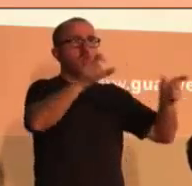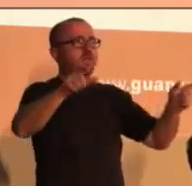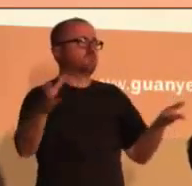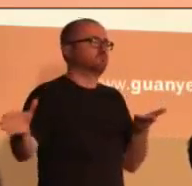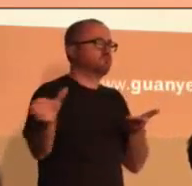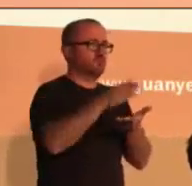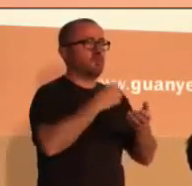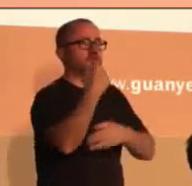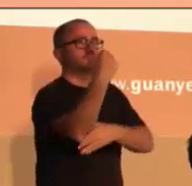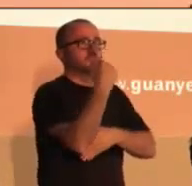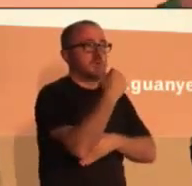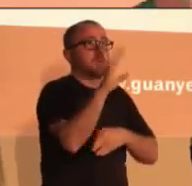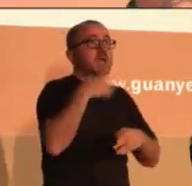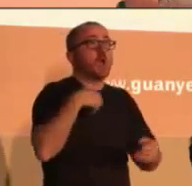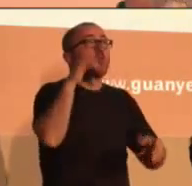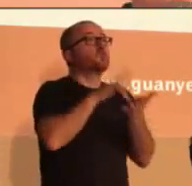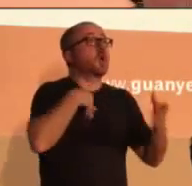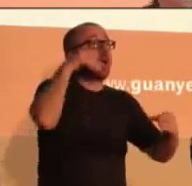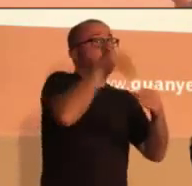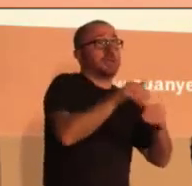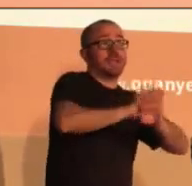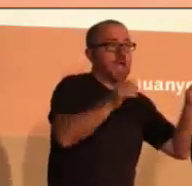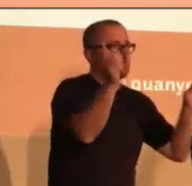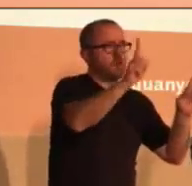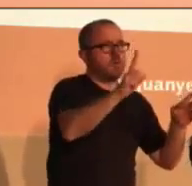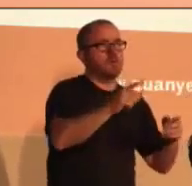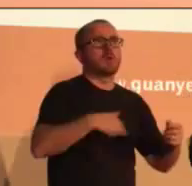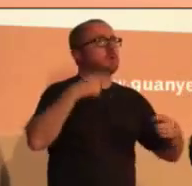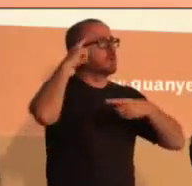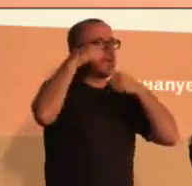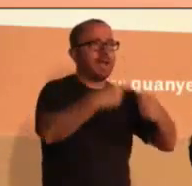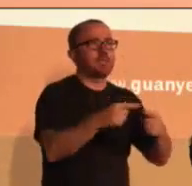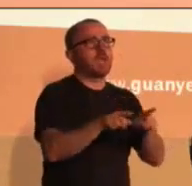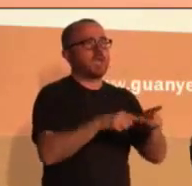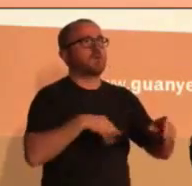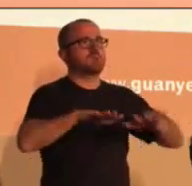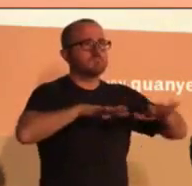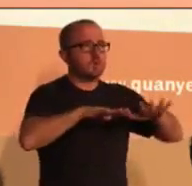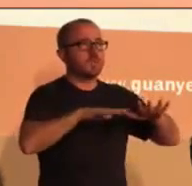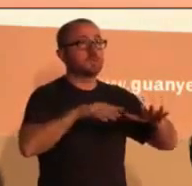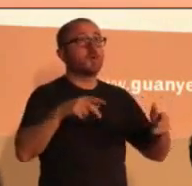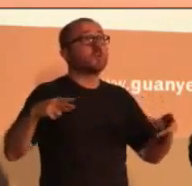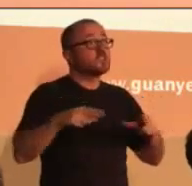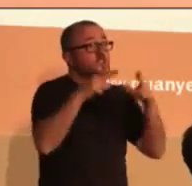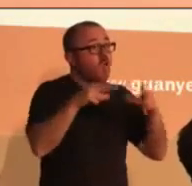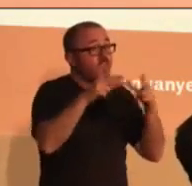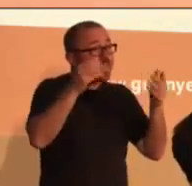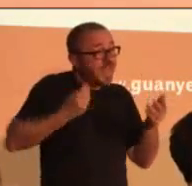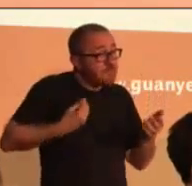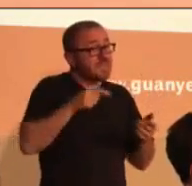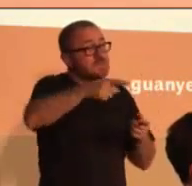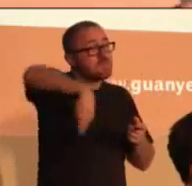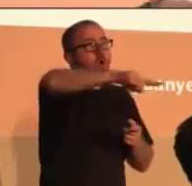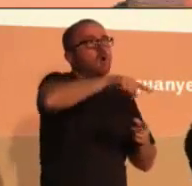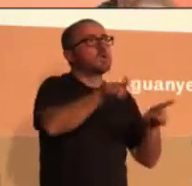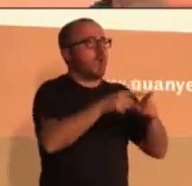de les eleccions i que el dia després de les eleccions sigui l'autora, la protagonista de tots els canvis que volem fer. Només així